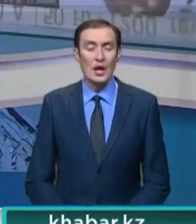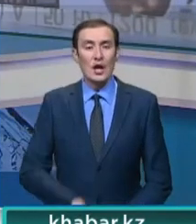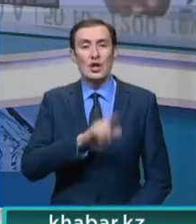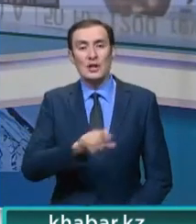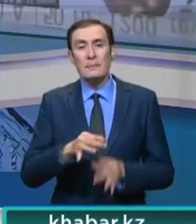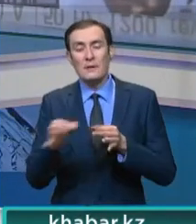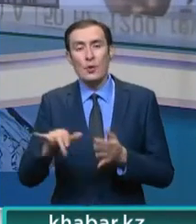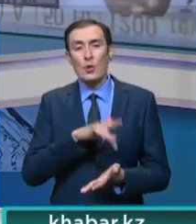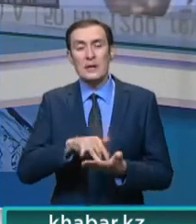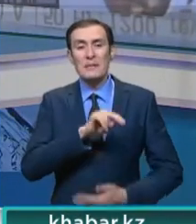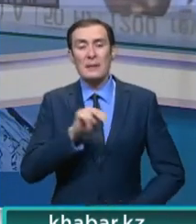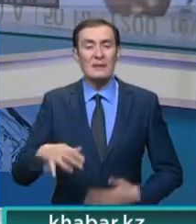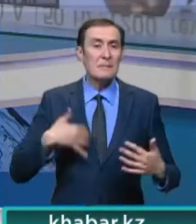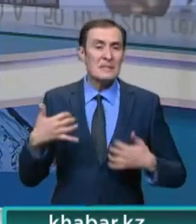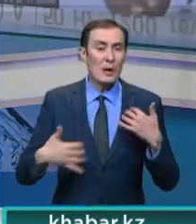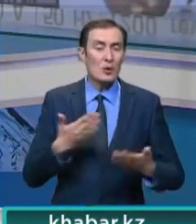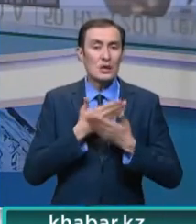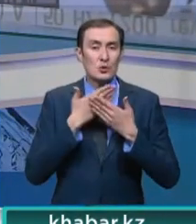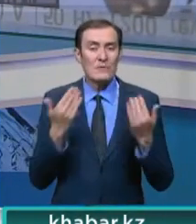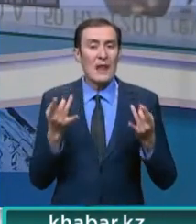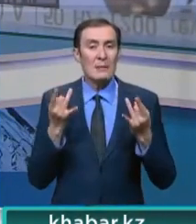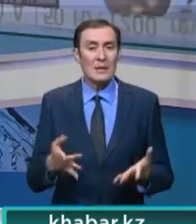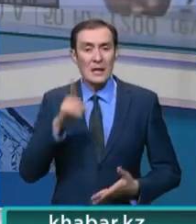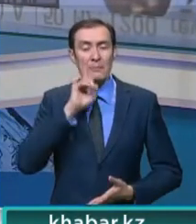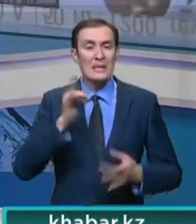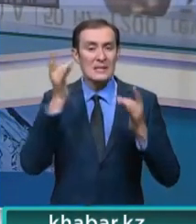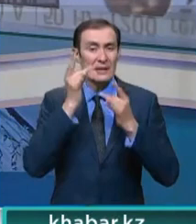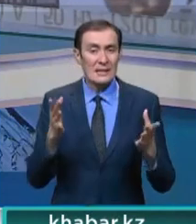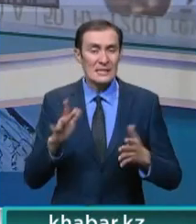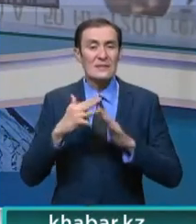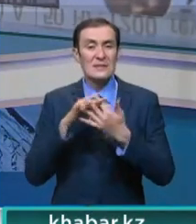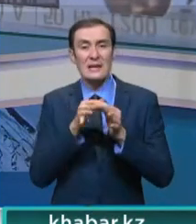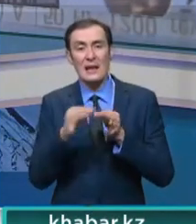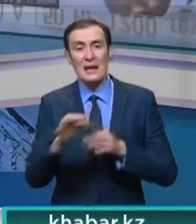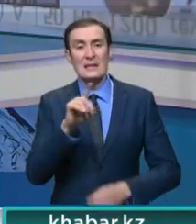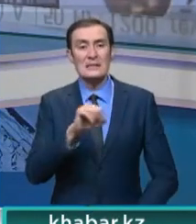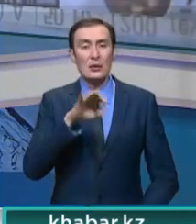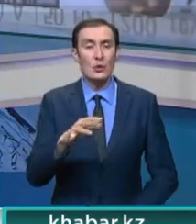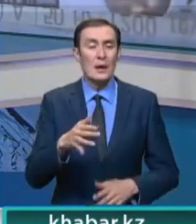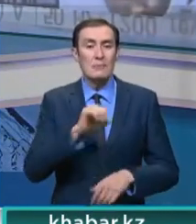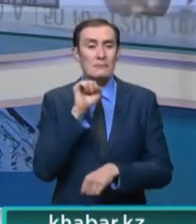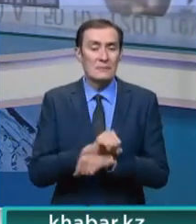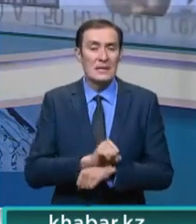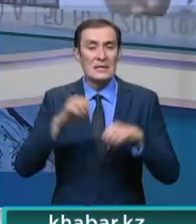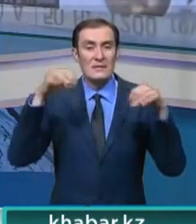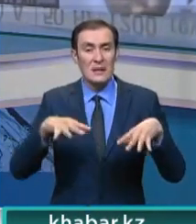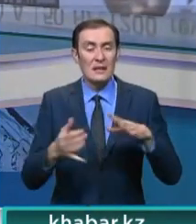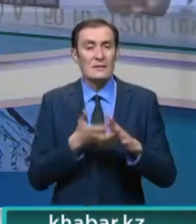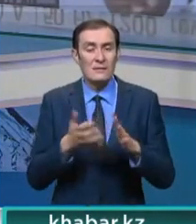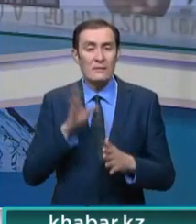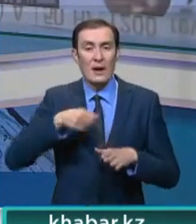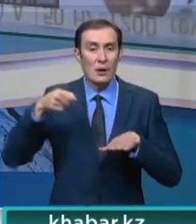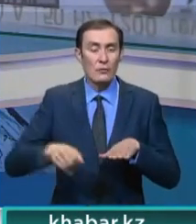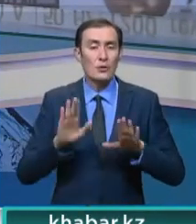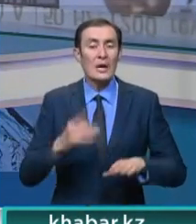Жителей пригорода Петропавловска беспокоит отсутствие элементарных благ цивилизации. В селе Затон перебои со светом, дефицит колонок с